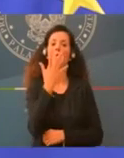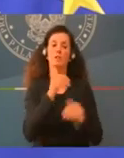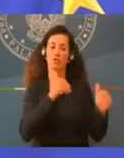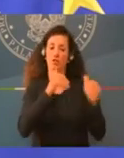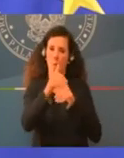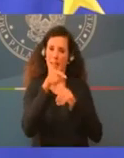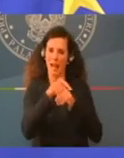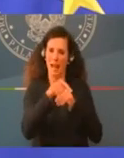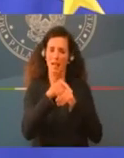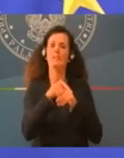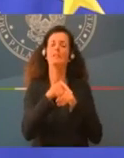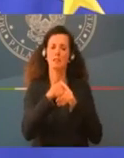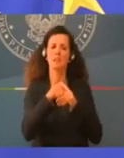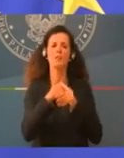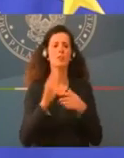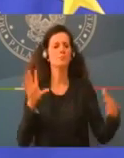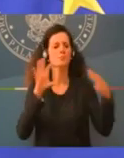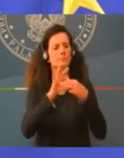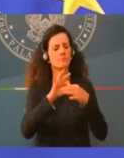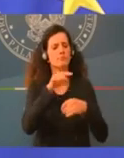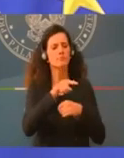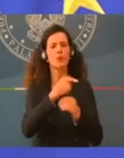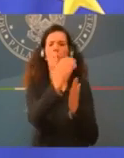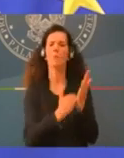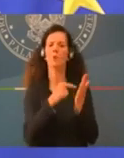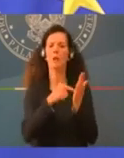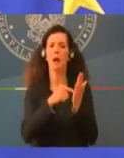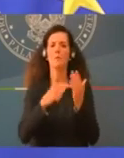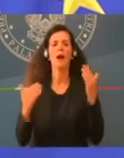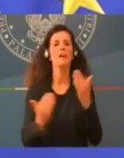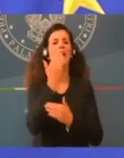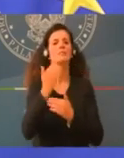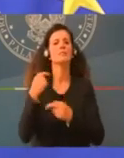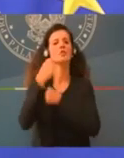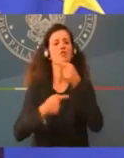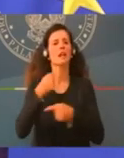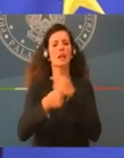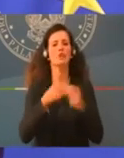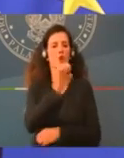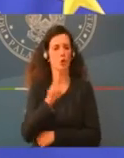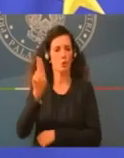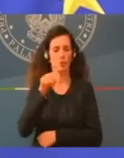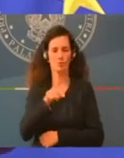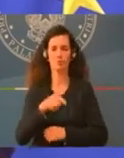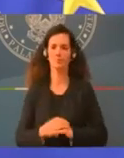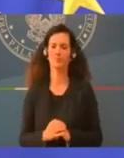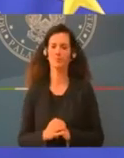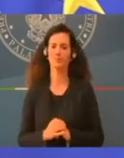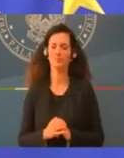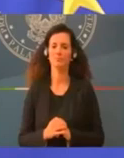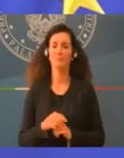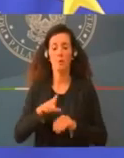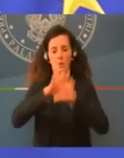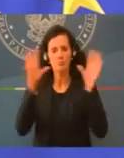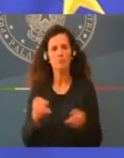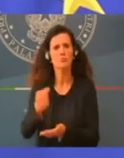ci sono quindi risorse significative nonostante il contesto difficile che stava attraversando risorse